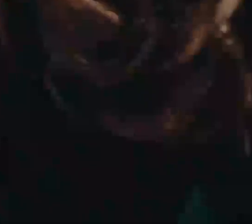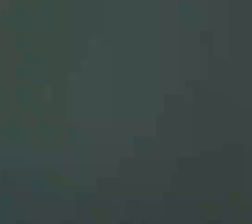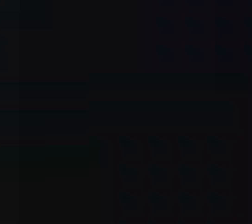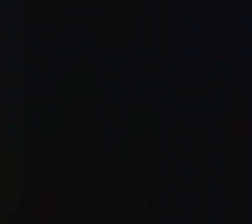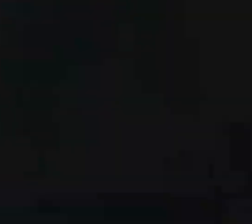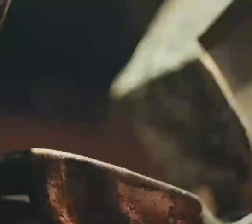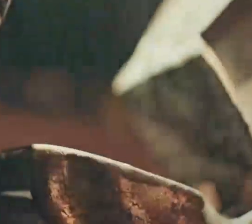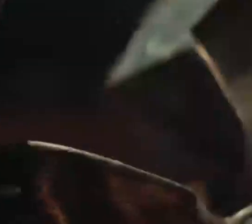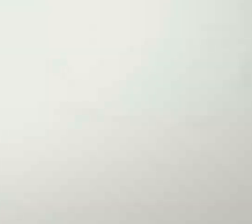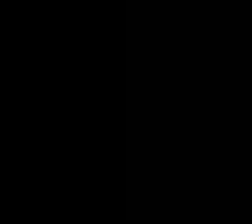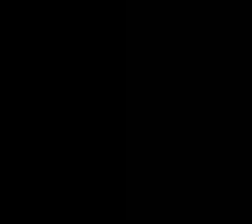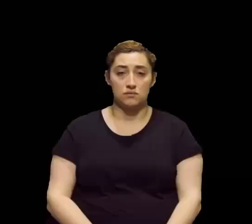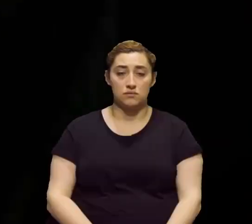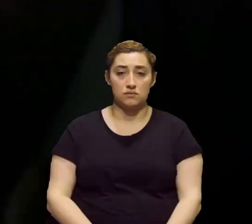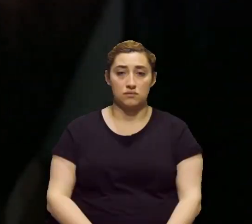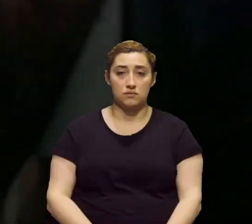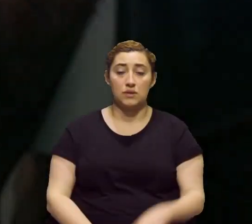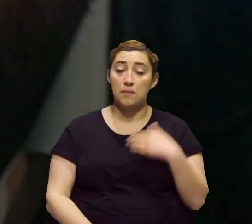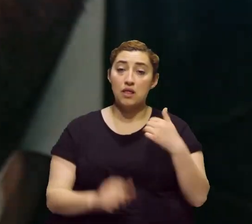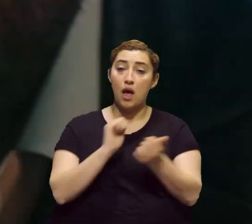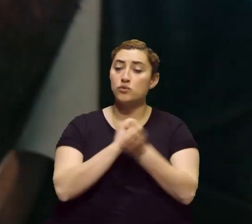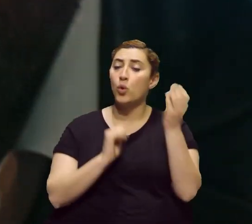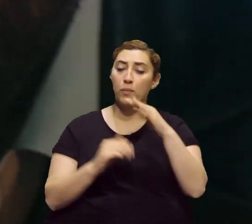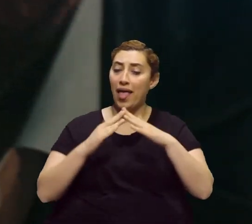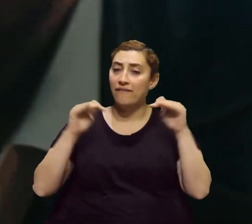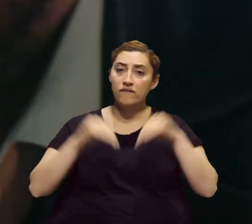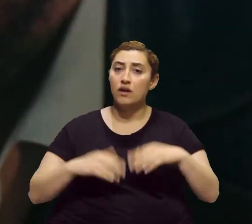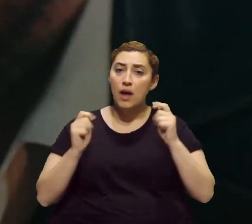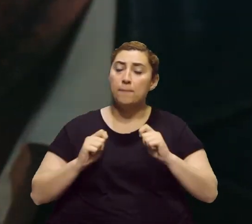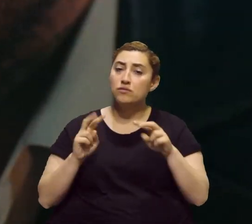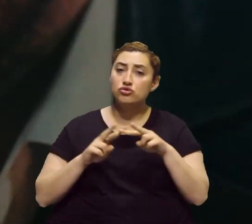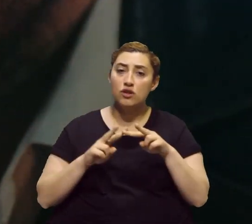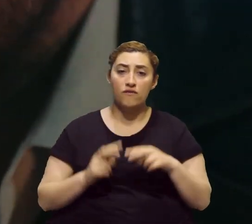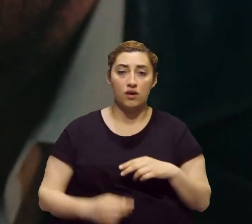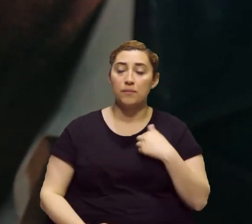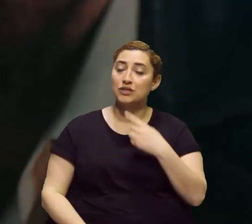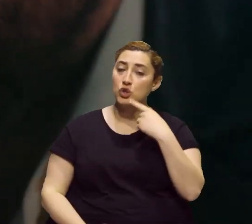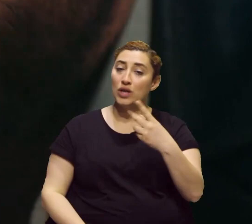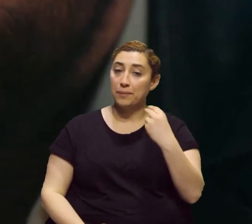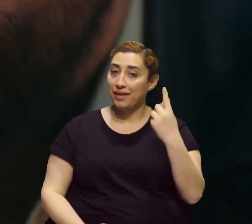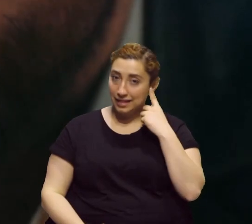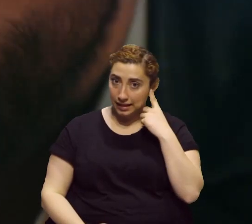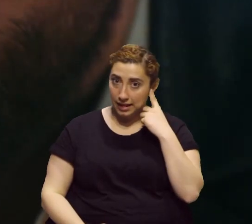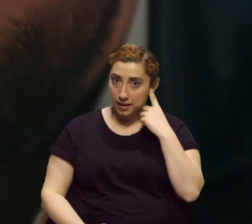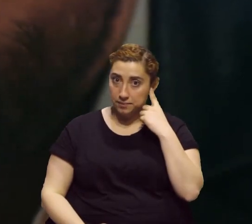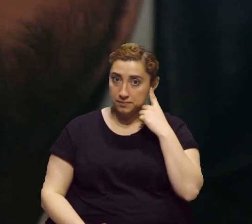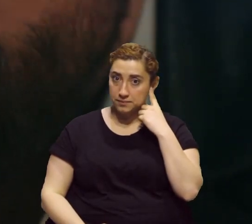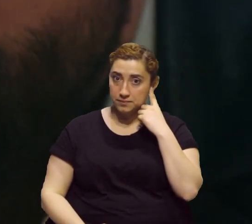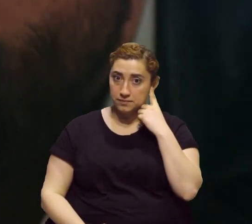hızlıca yakınlaştı. Beni hapse götürmedin, buraya getirdin Mustafa. Söyleyeceklerimi iyi dinle.